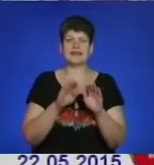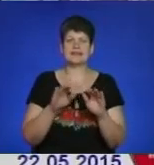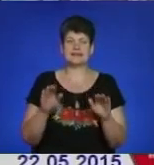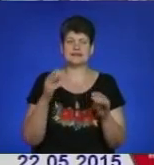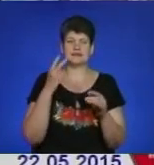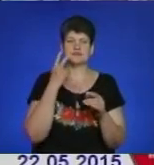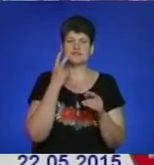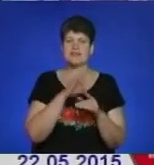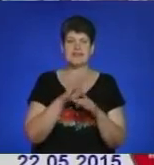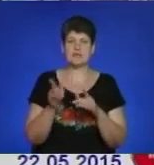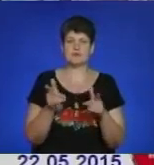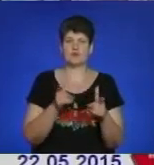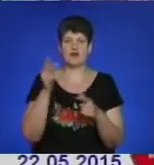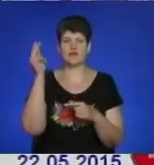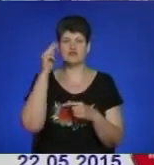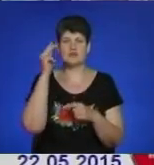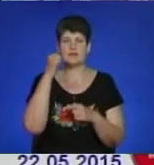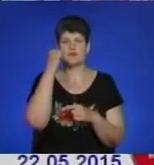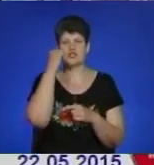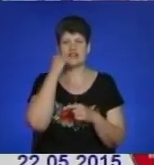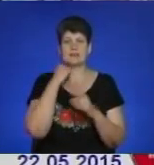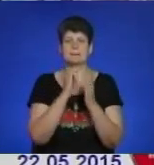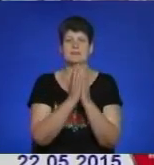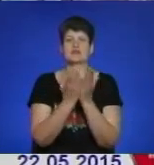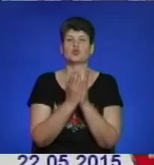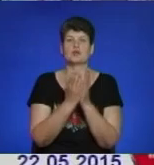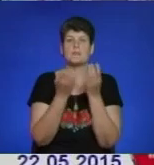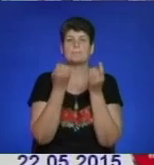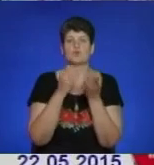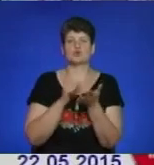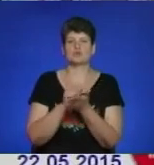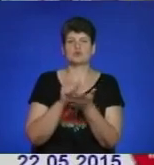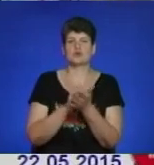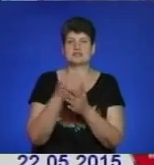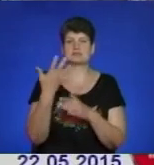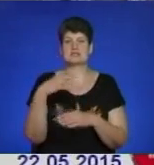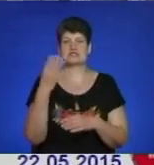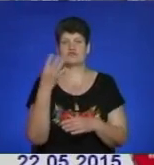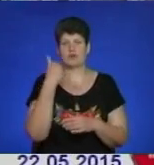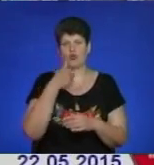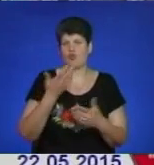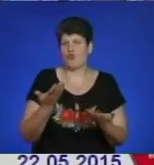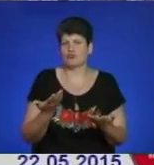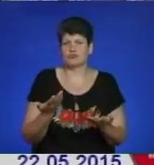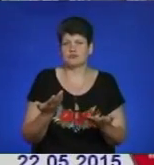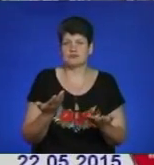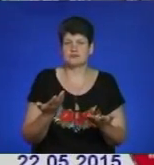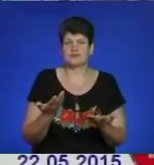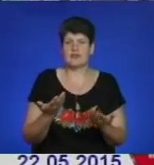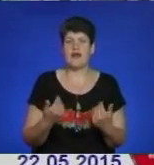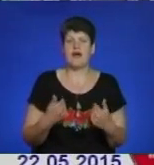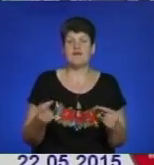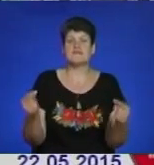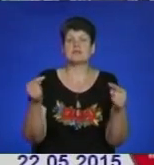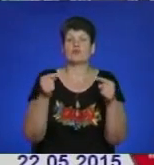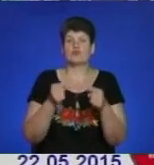закінчилася. Але правильно сказано те, що ми живемо в техногенному